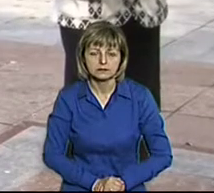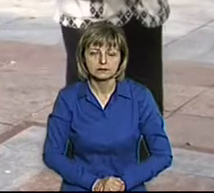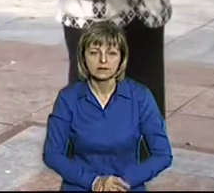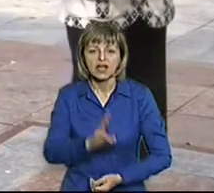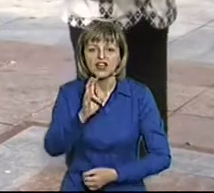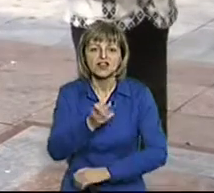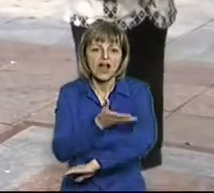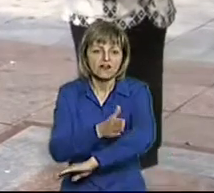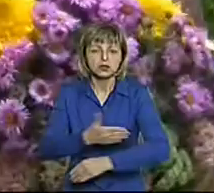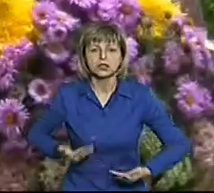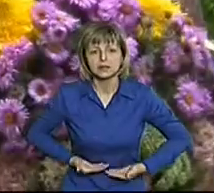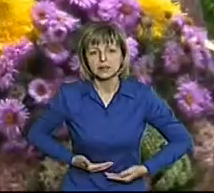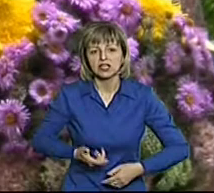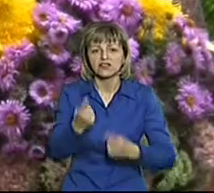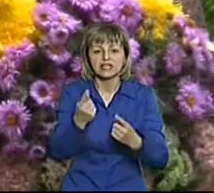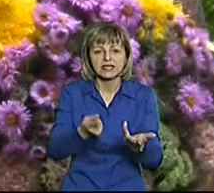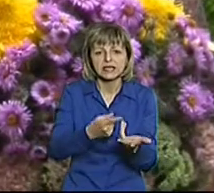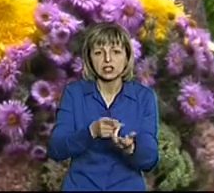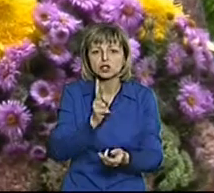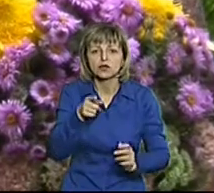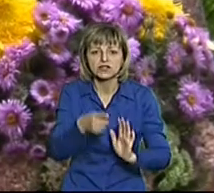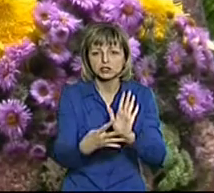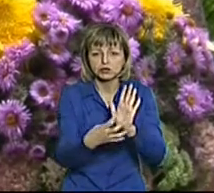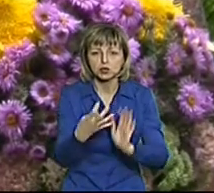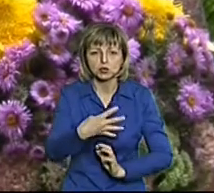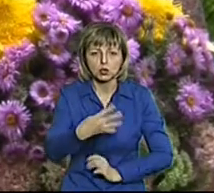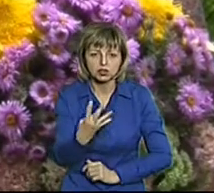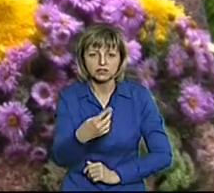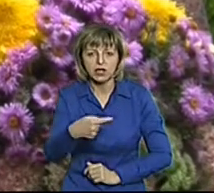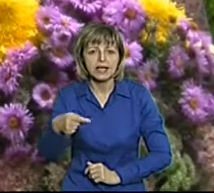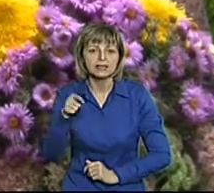На Волині проживає чи не найбільше тих, хто у